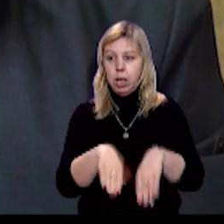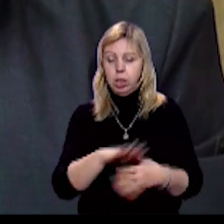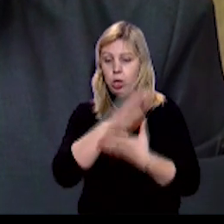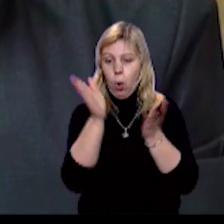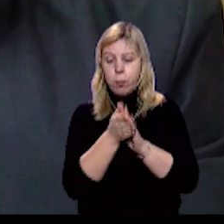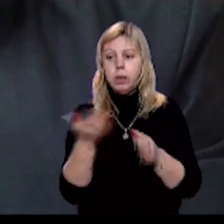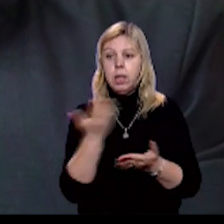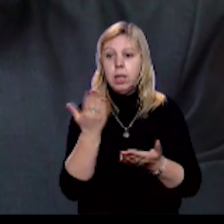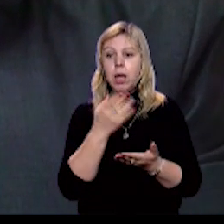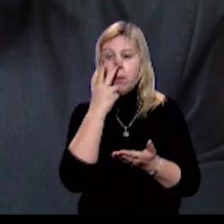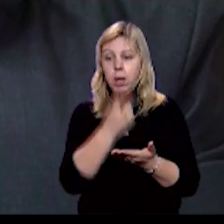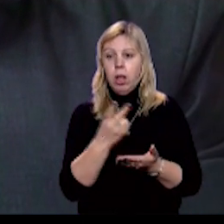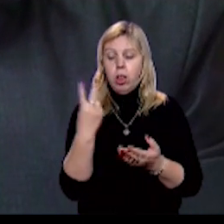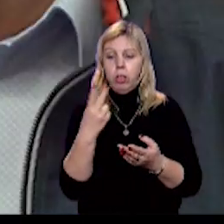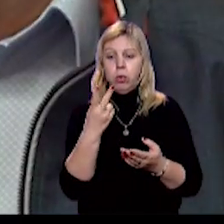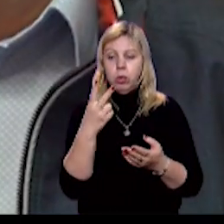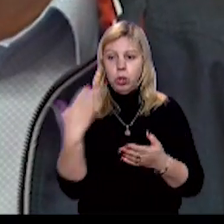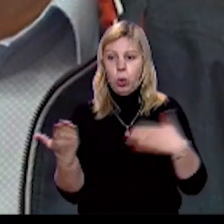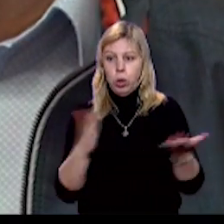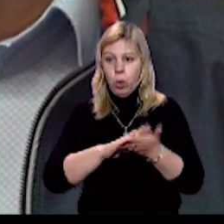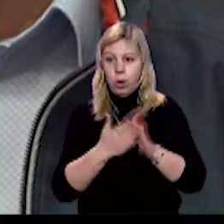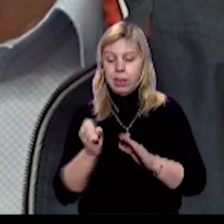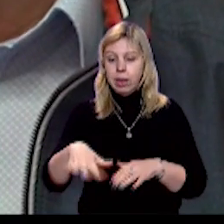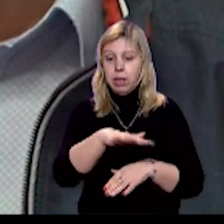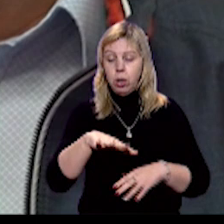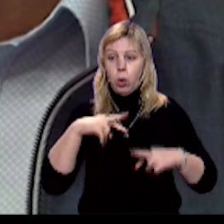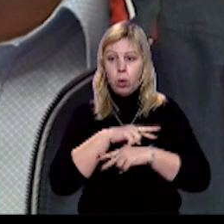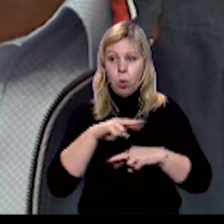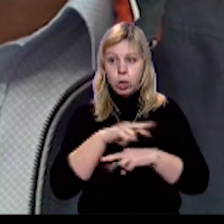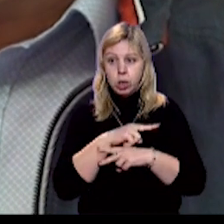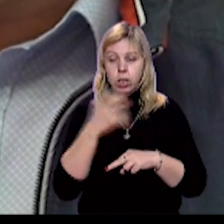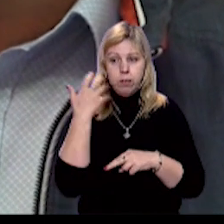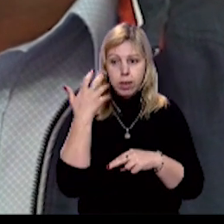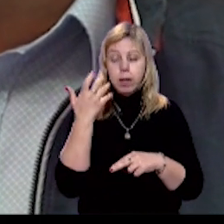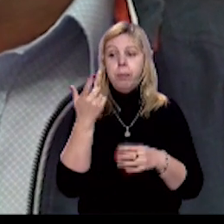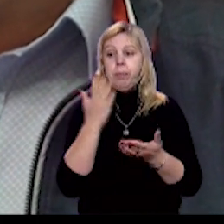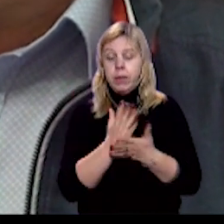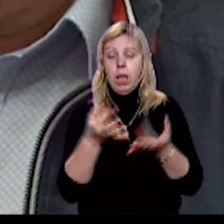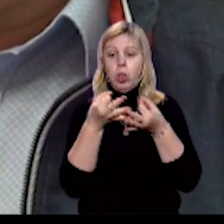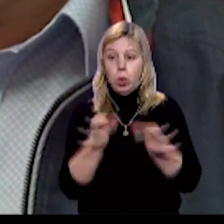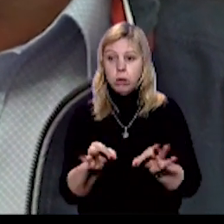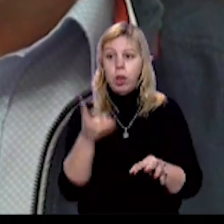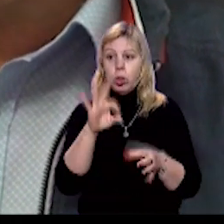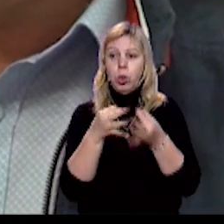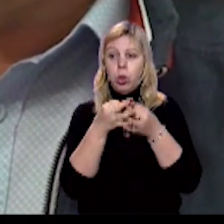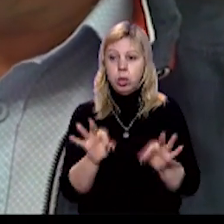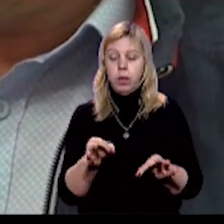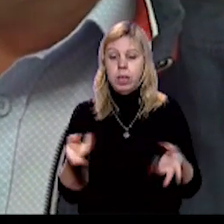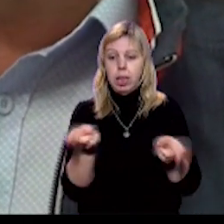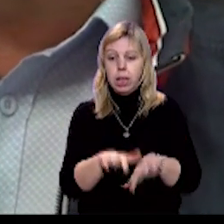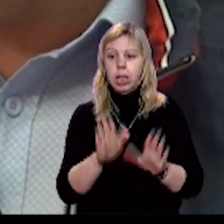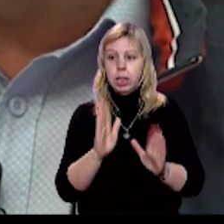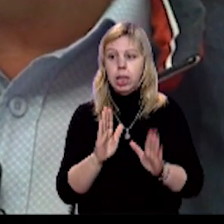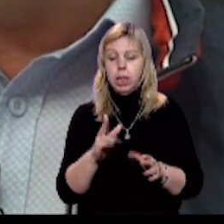обсязі, якому передбачалося двосторонньої угоди. На території Угорщини, звичайно, є дозвола, але дозвола залишилися